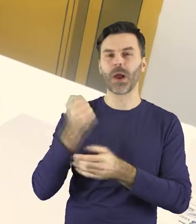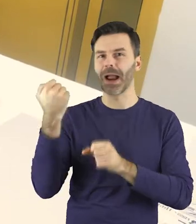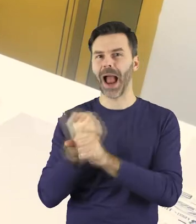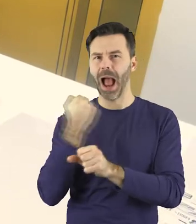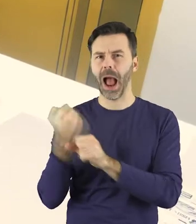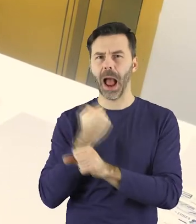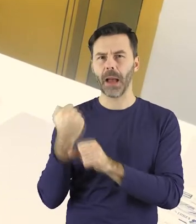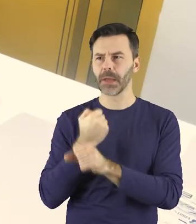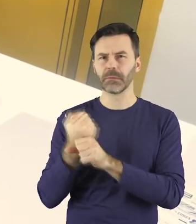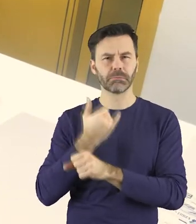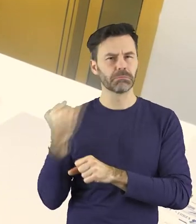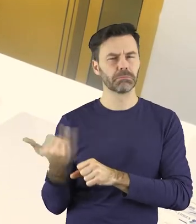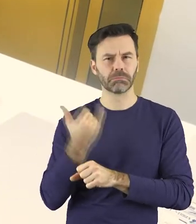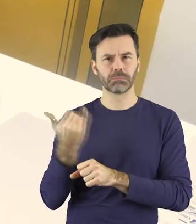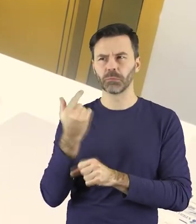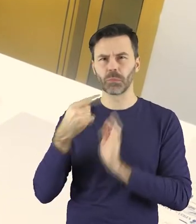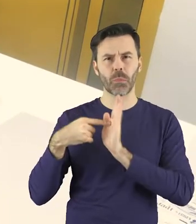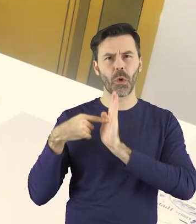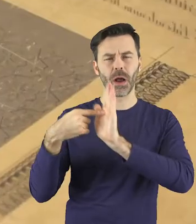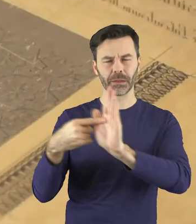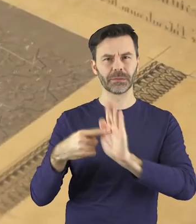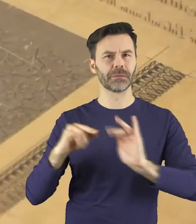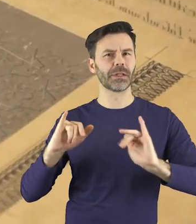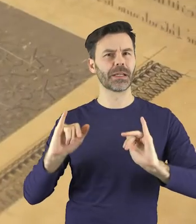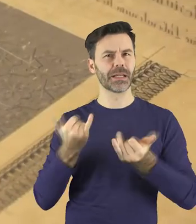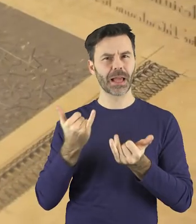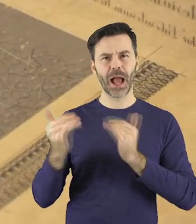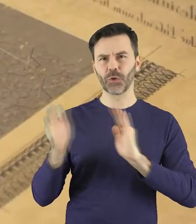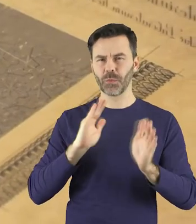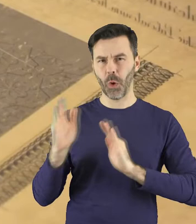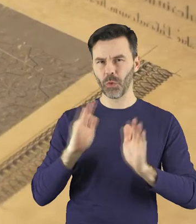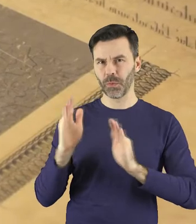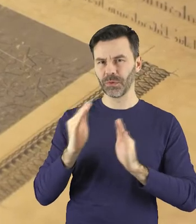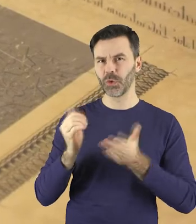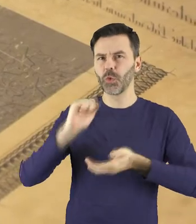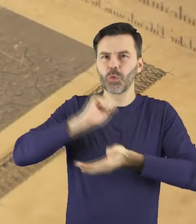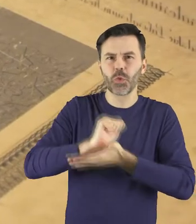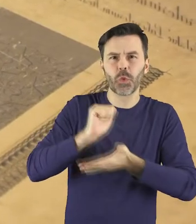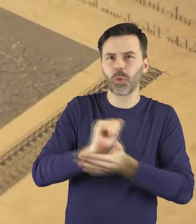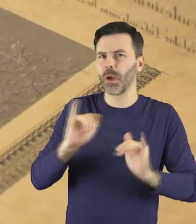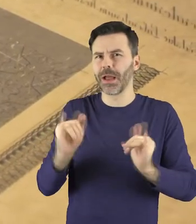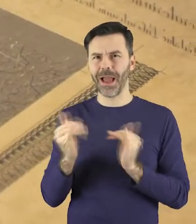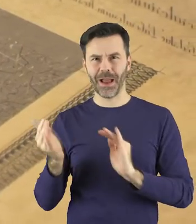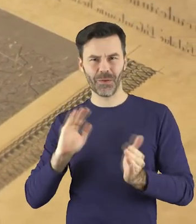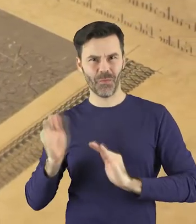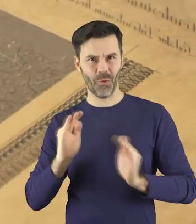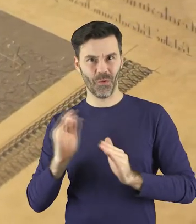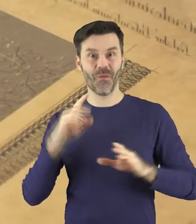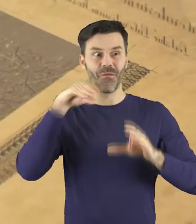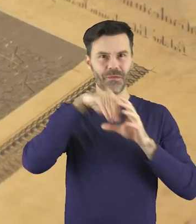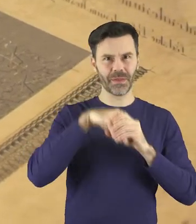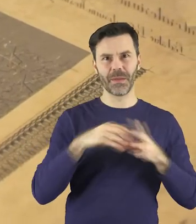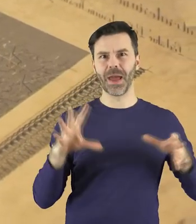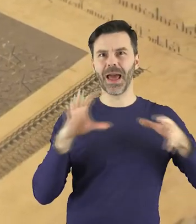i jednocześnie pokazuje, w jaki sposób poligrafia, zakłady graficzne towarzyszyły rozwojowi